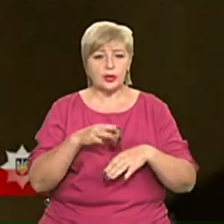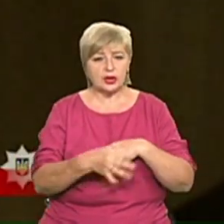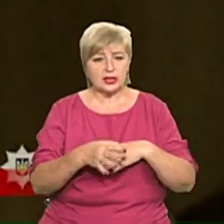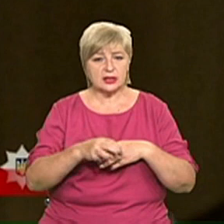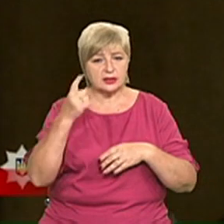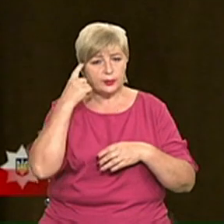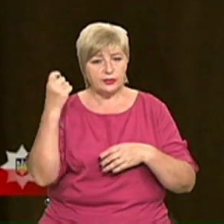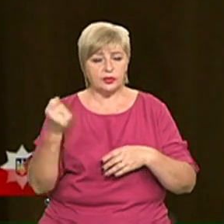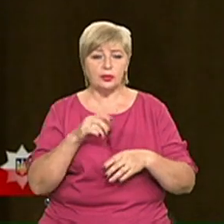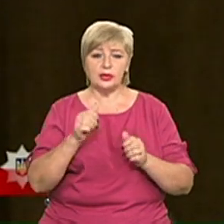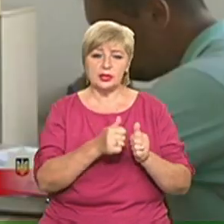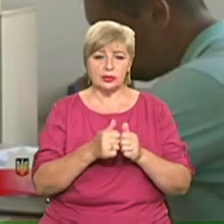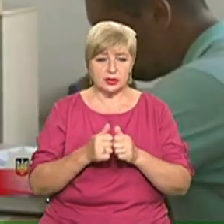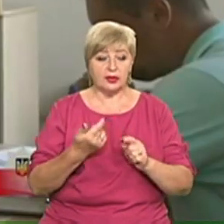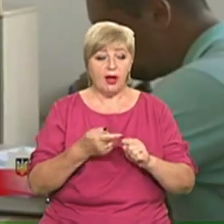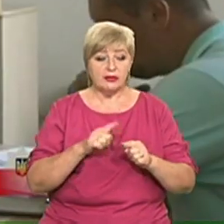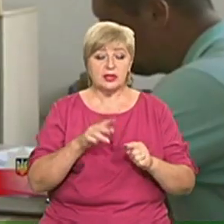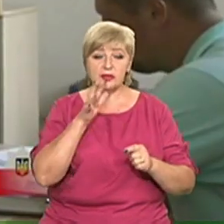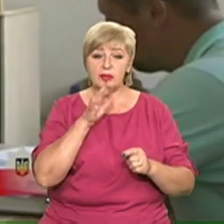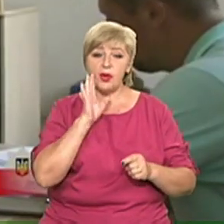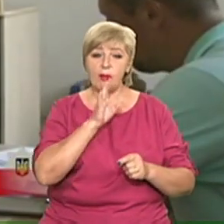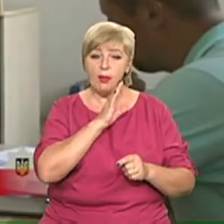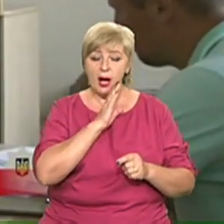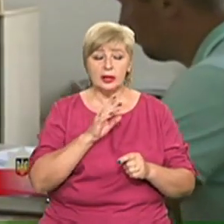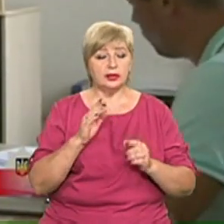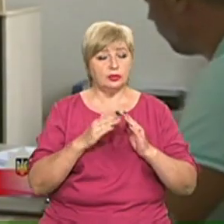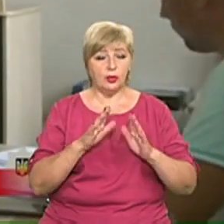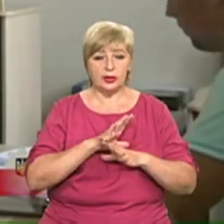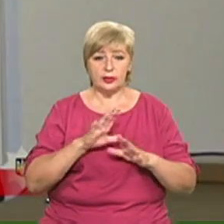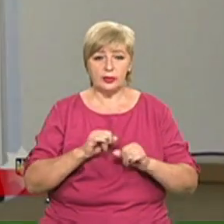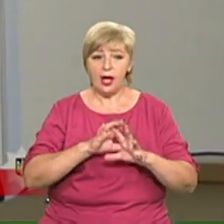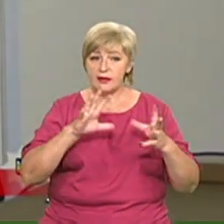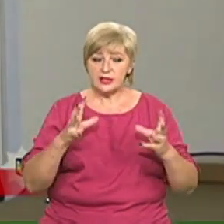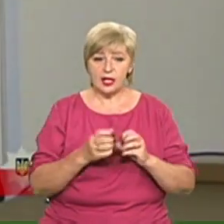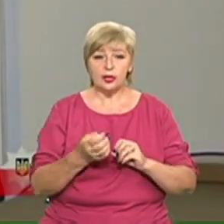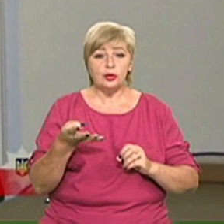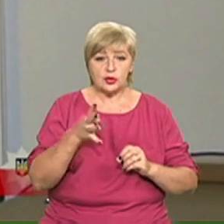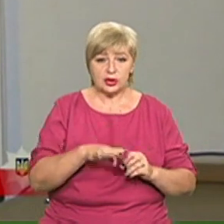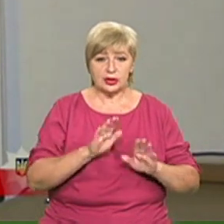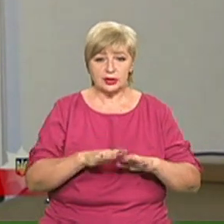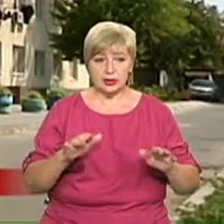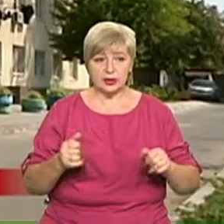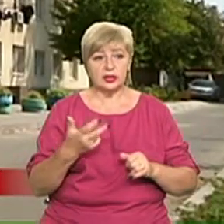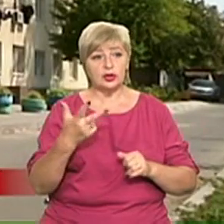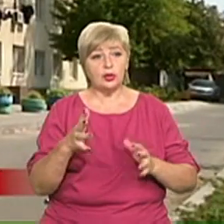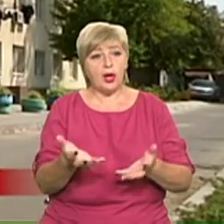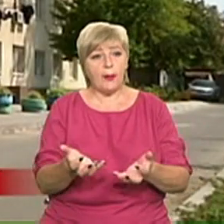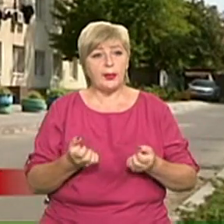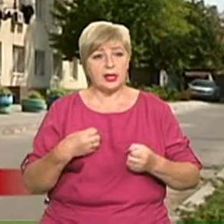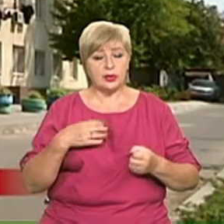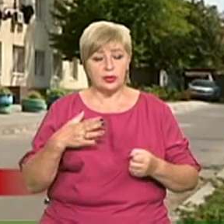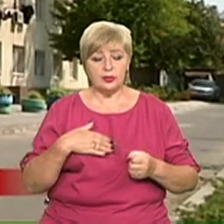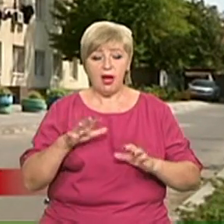повідомили сусіди. У цей час матері вдома не було. Відомо, що в жінки загалом 4 дитини, 3 з них прийомні. Усіх вилучили з родини